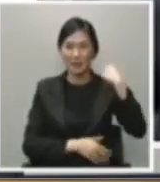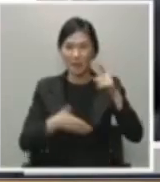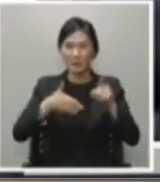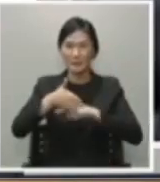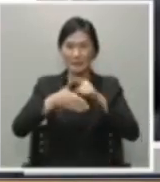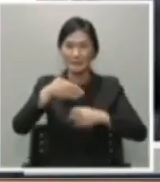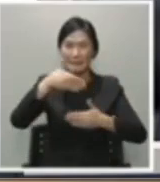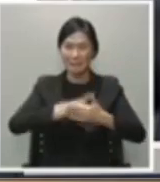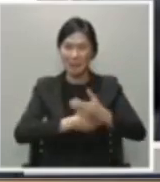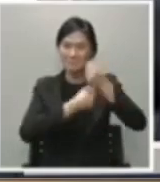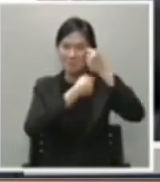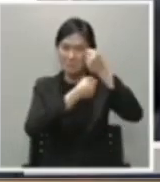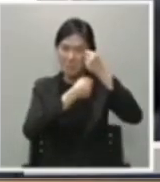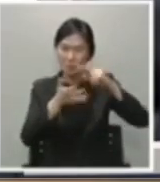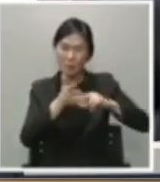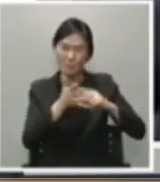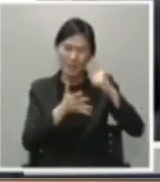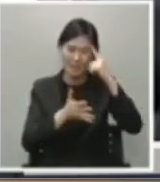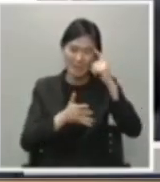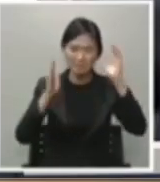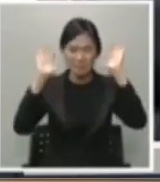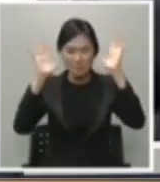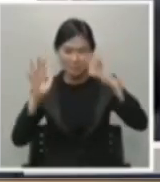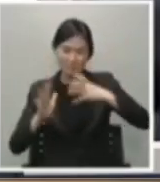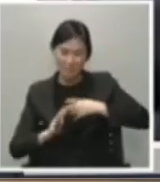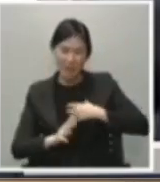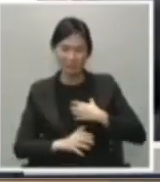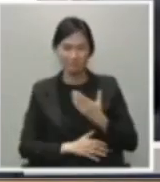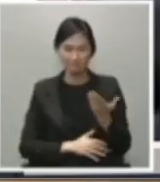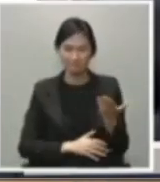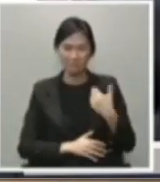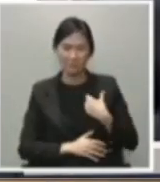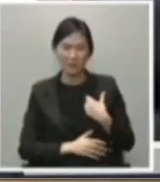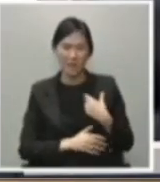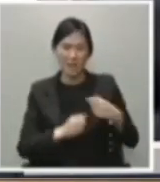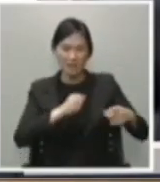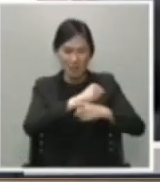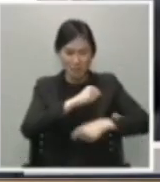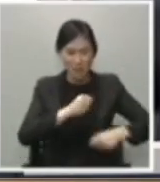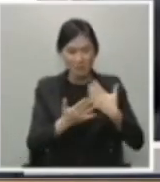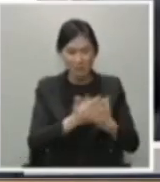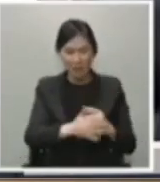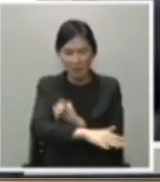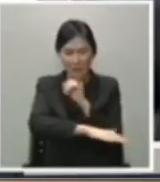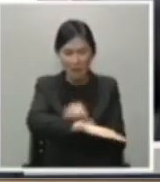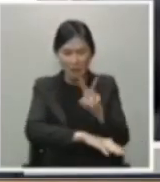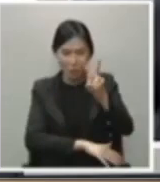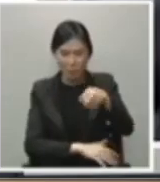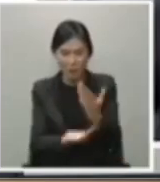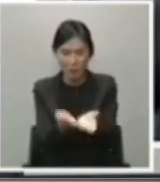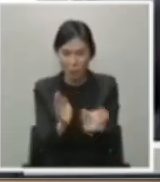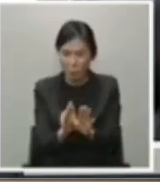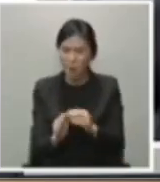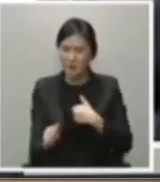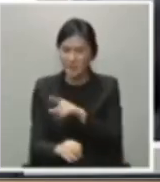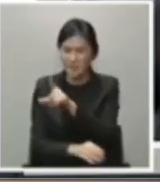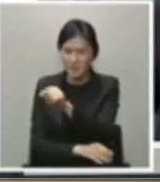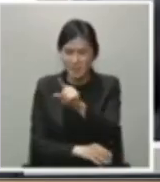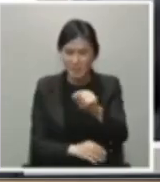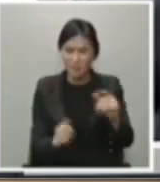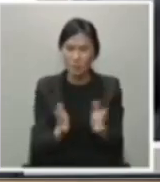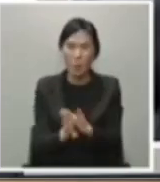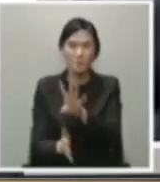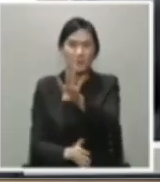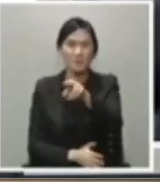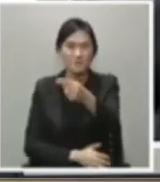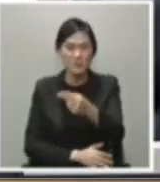รรคพลังประชารัฐบอกว่าจะให้ชาวนาทำนาเนี่ยไร่ละ 2,000 ครอบครัวละ20ไร่ 40,000 บาท